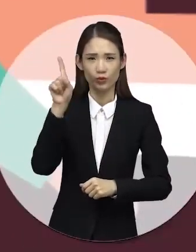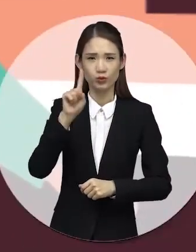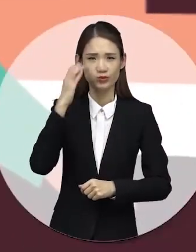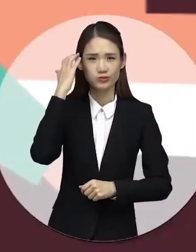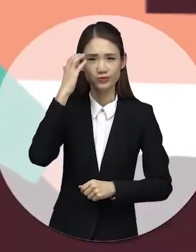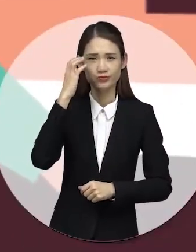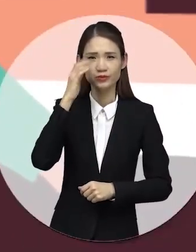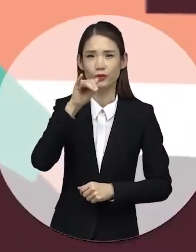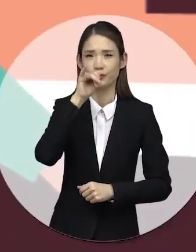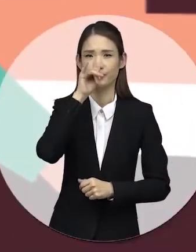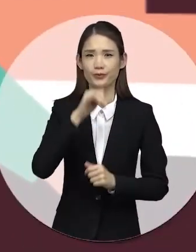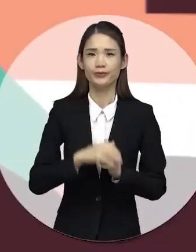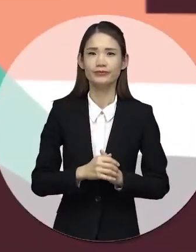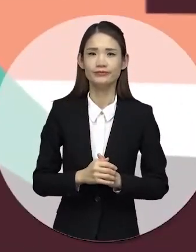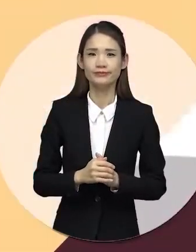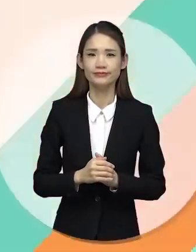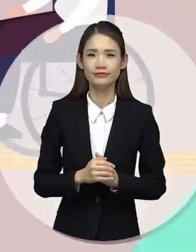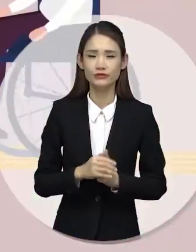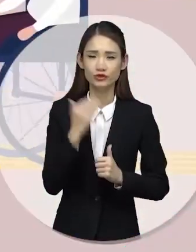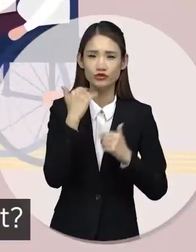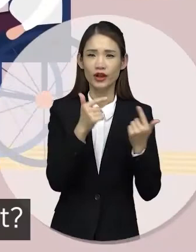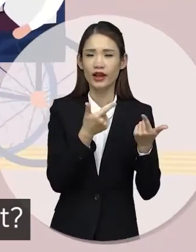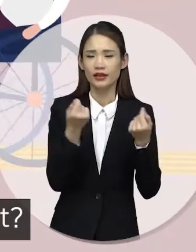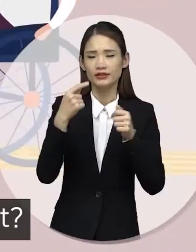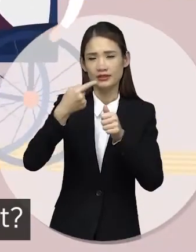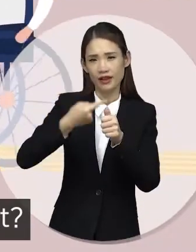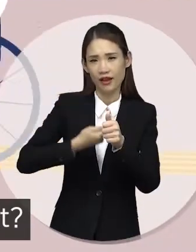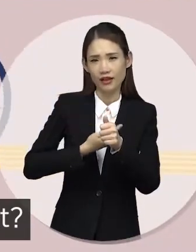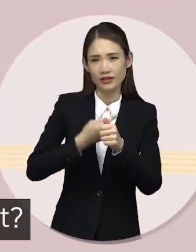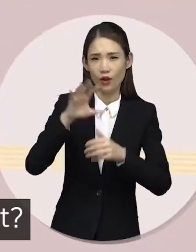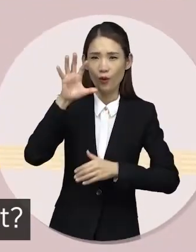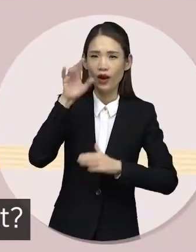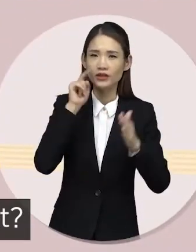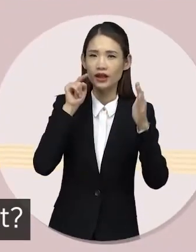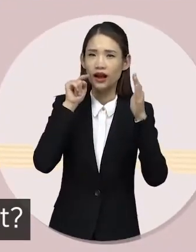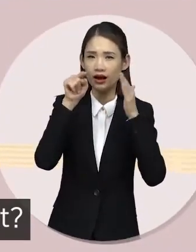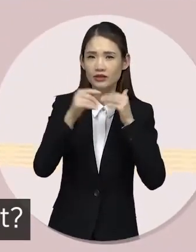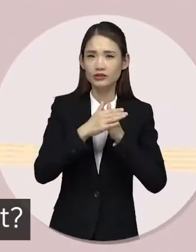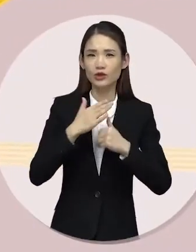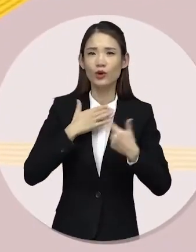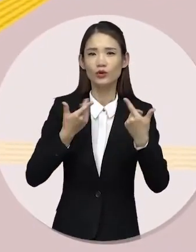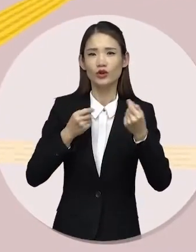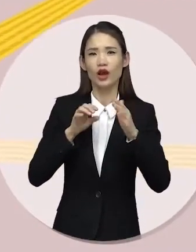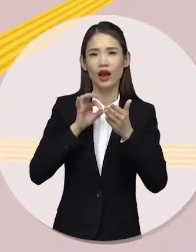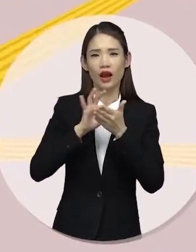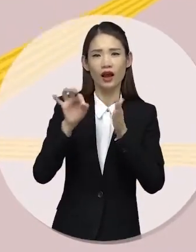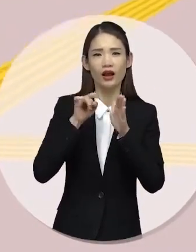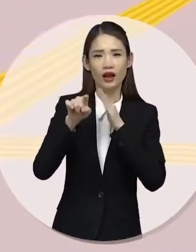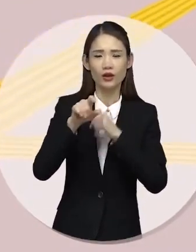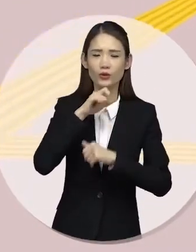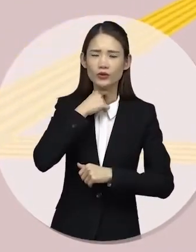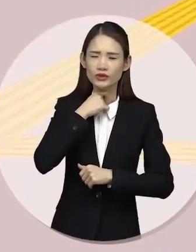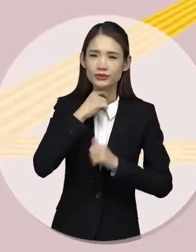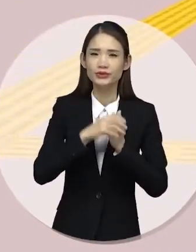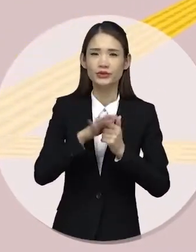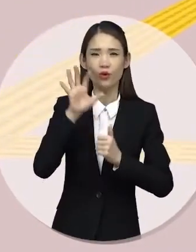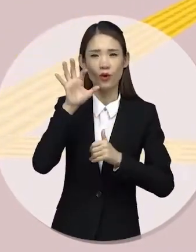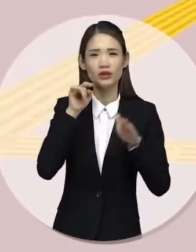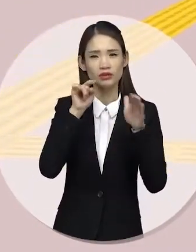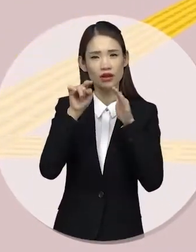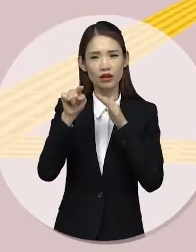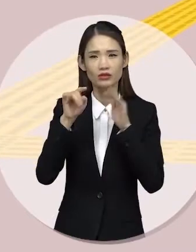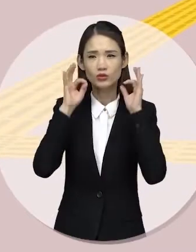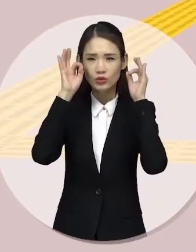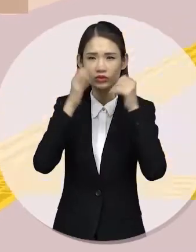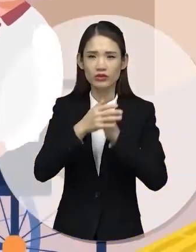건지 혼란스럽습니다. 누구나 자연스럽게 화장실을 찾듯이 저도 제가 이용 가능한 화장실을 찾으려고